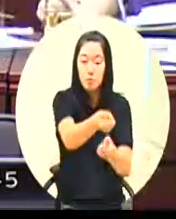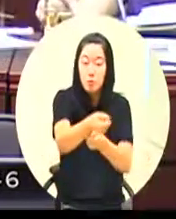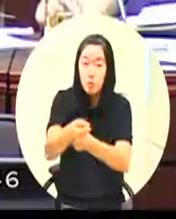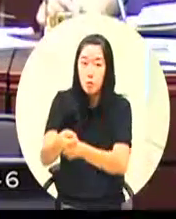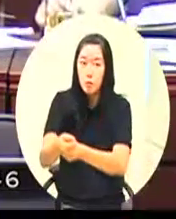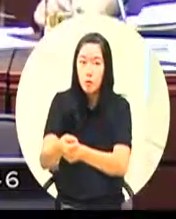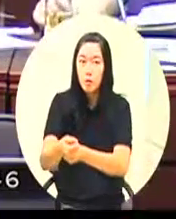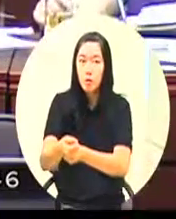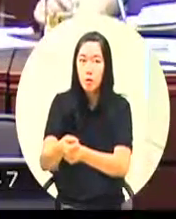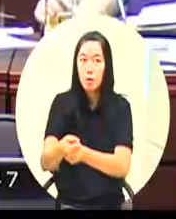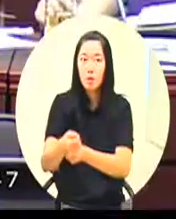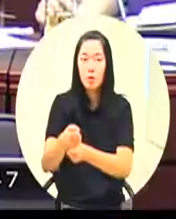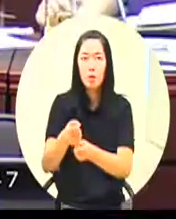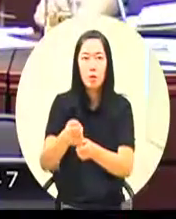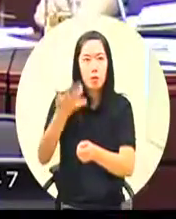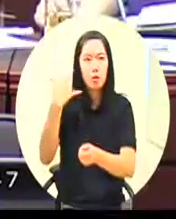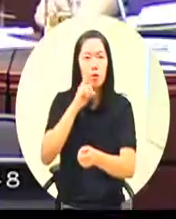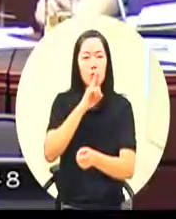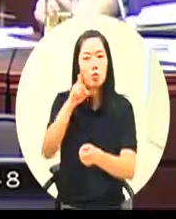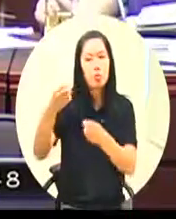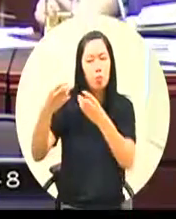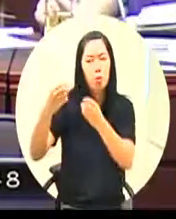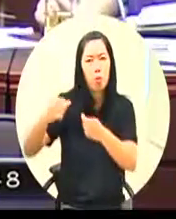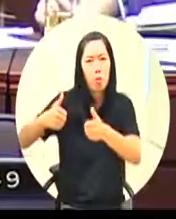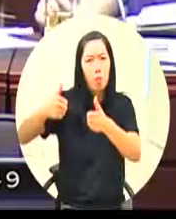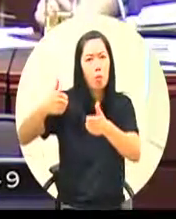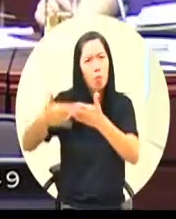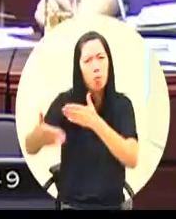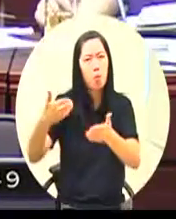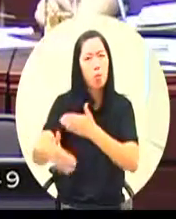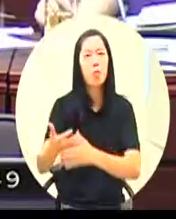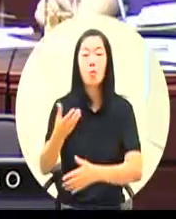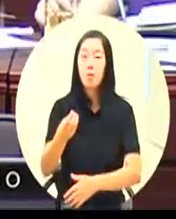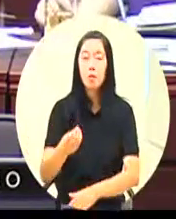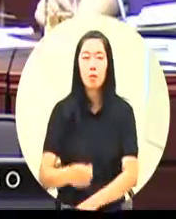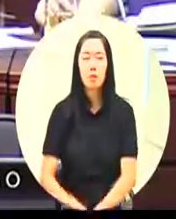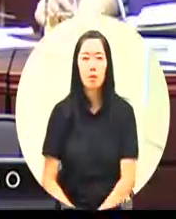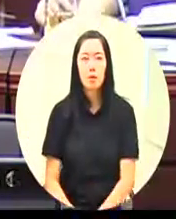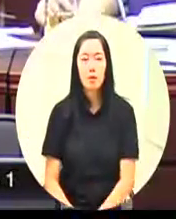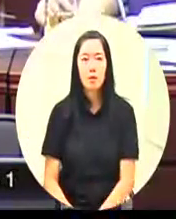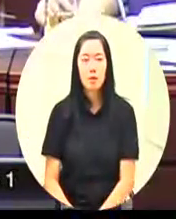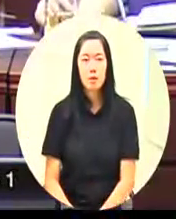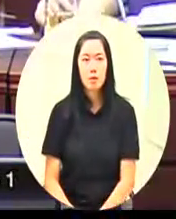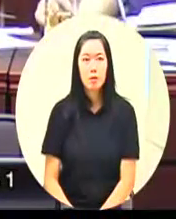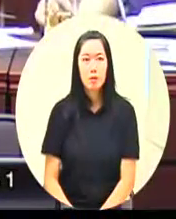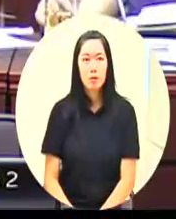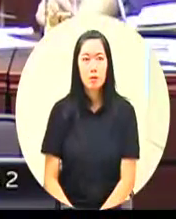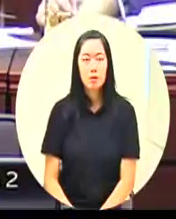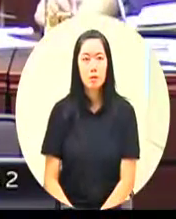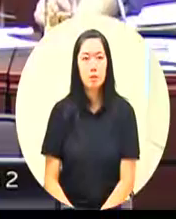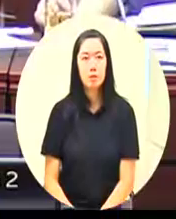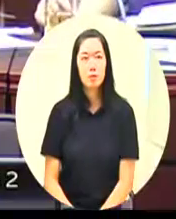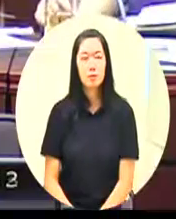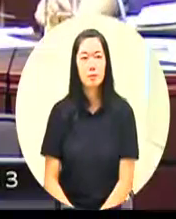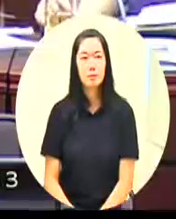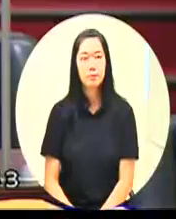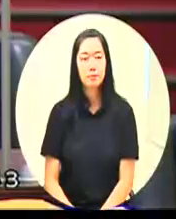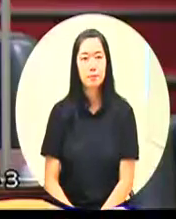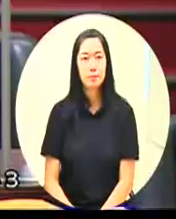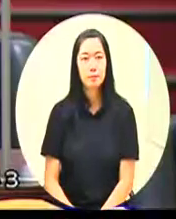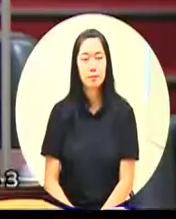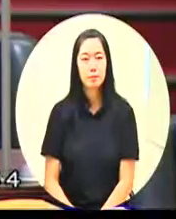健科在讨论的时候就没有办法达到共识。 不是， 就是、博士能 因为我们 募款，他也不愿意提出来啊。 局长，我们